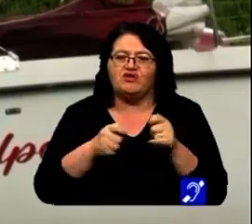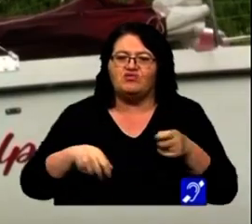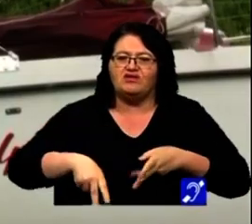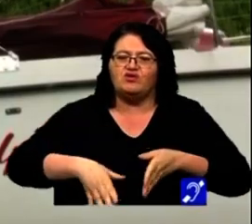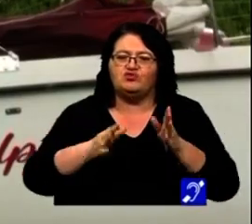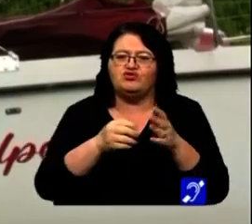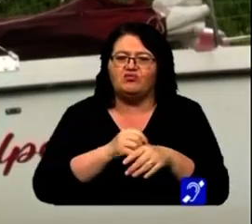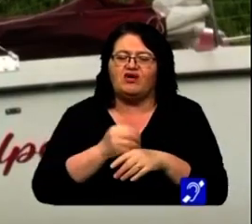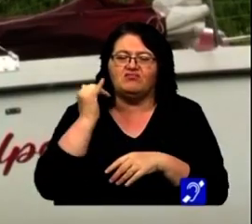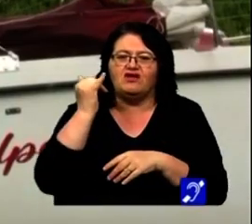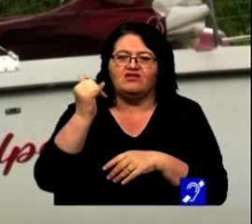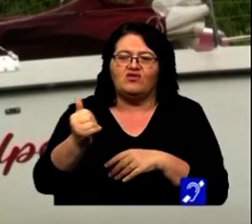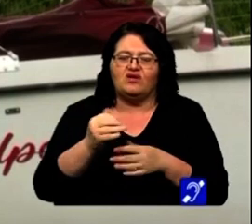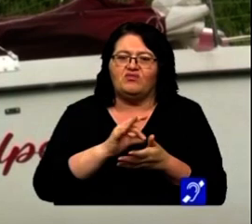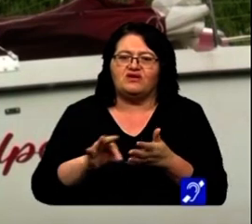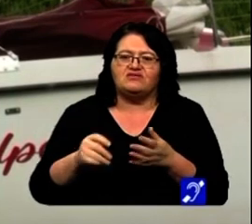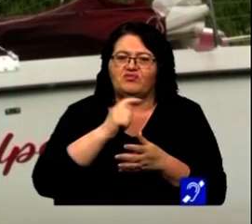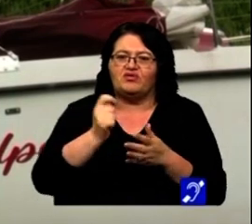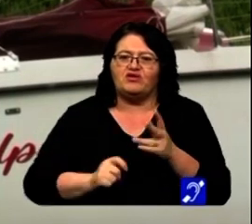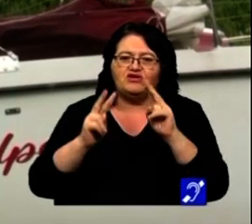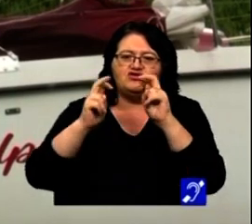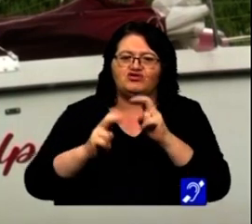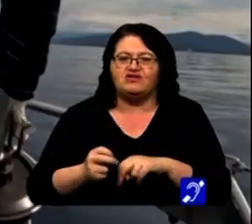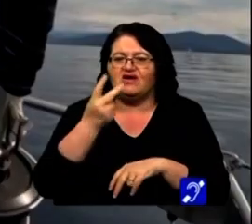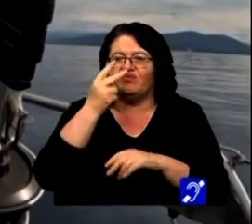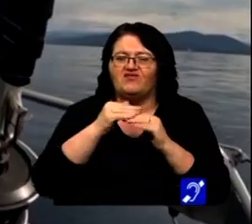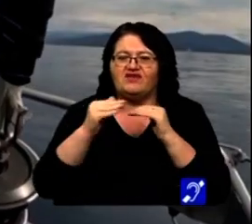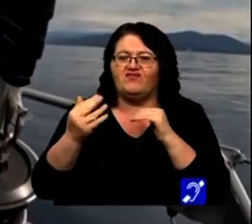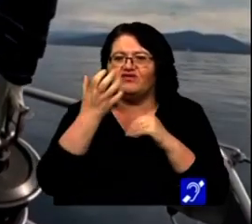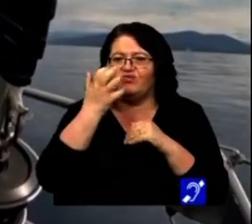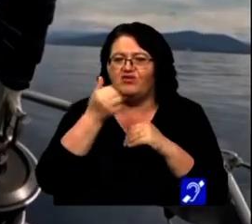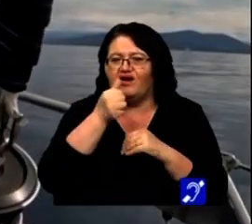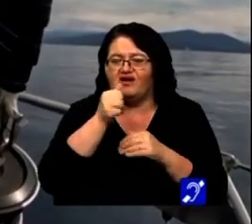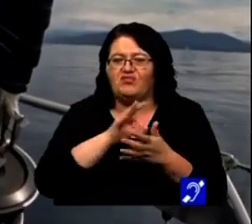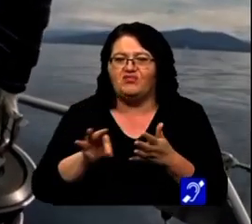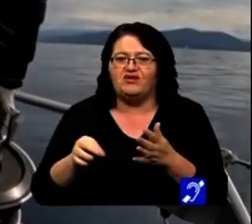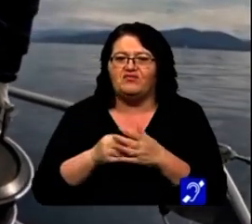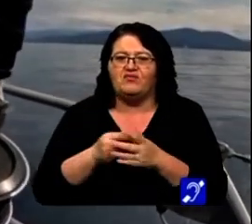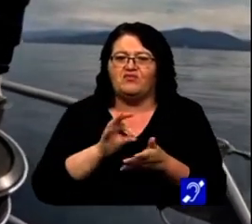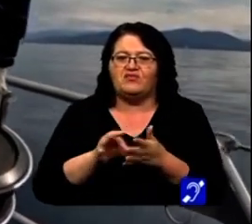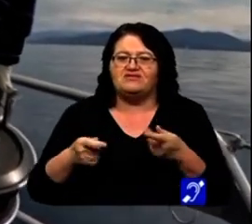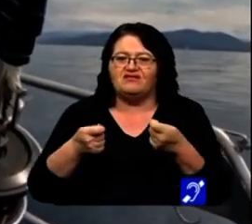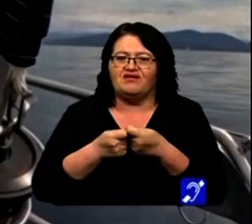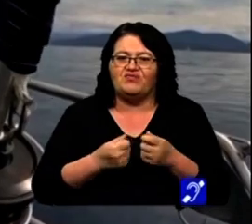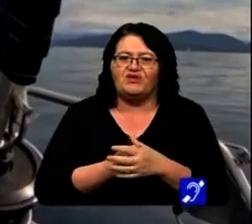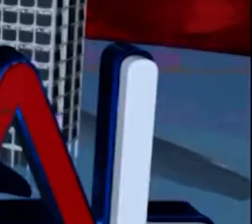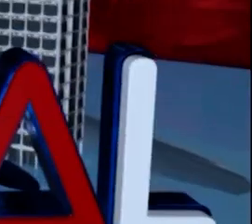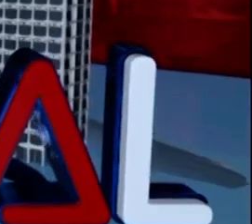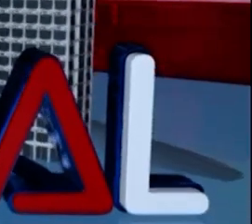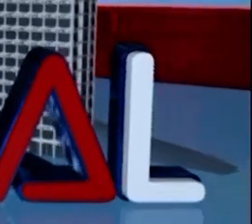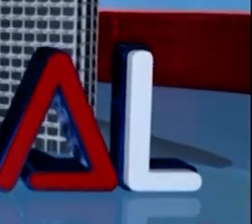lungimea expediției la bord se va desfășura și un proiect de cercetare privind nivelul de poluare apelor prin care va naviga echipajul.